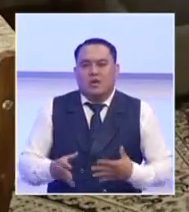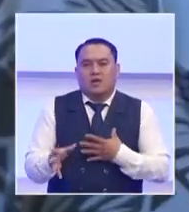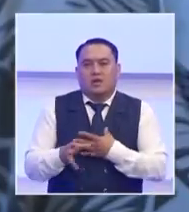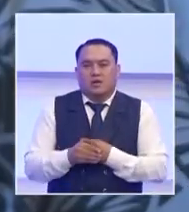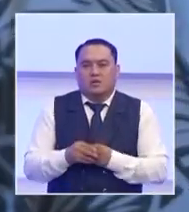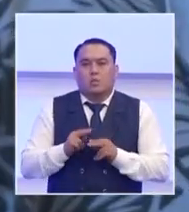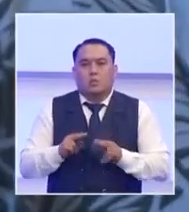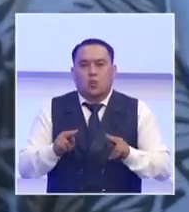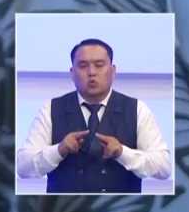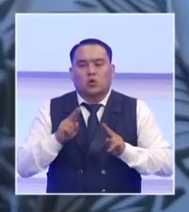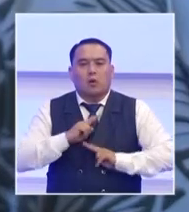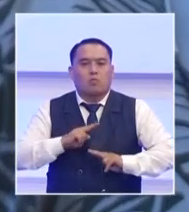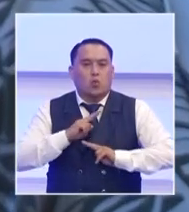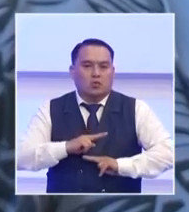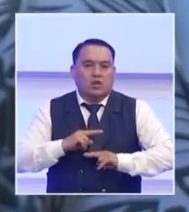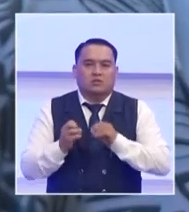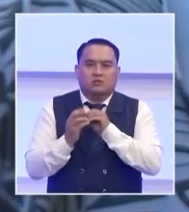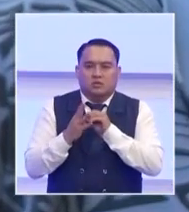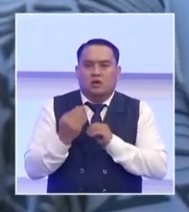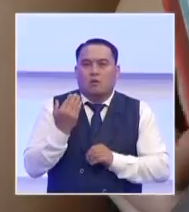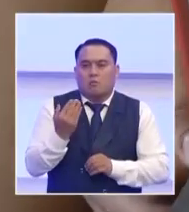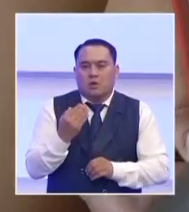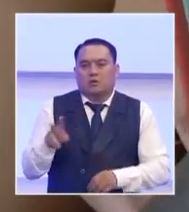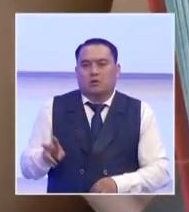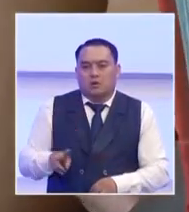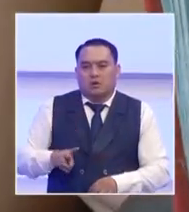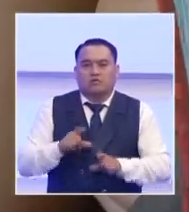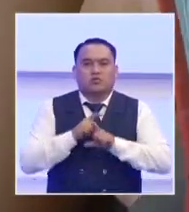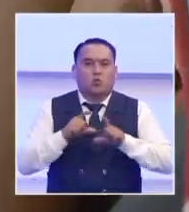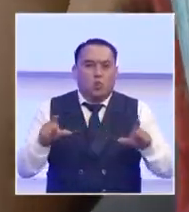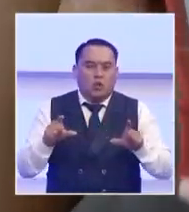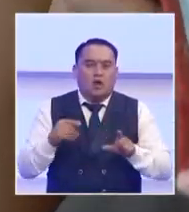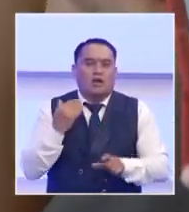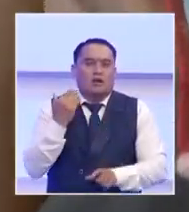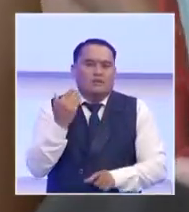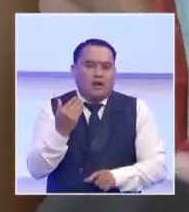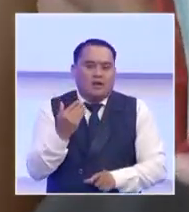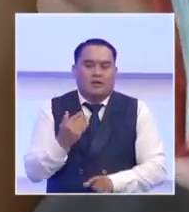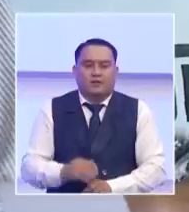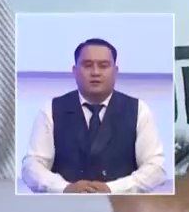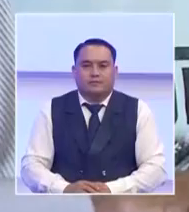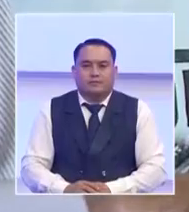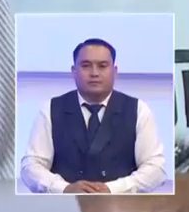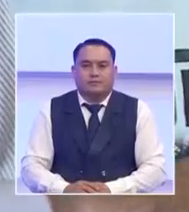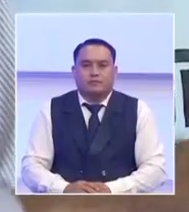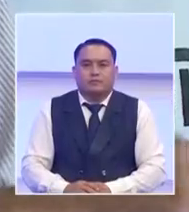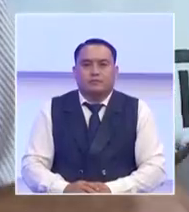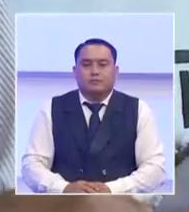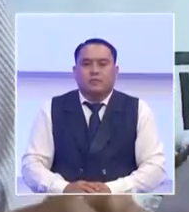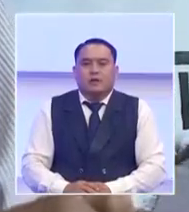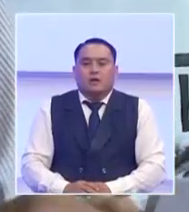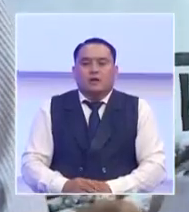отдал педагогической работе 14 из которых был директором конор о ленской средней школы имени carbon бед бия на его счету